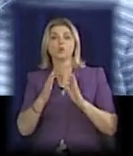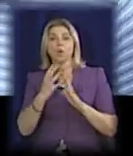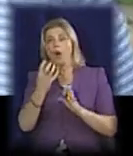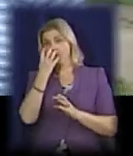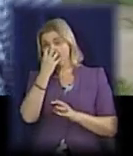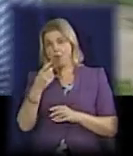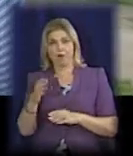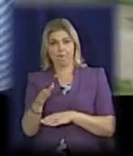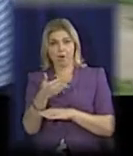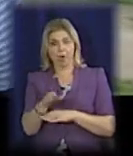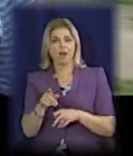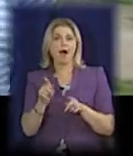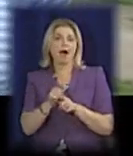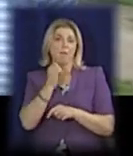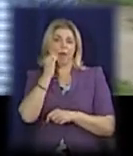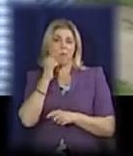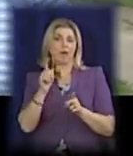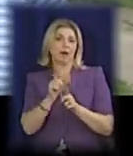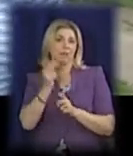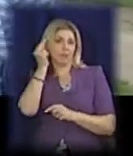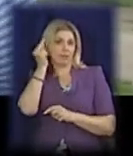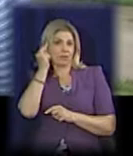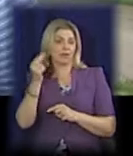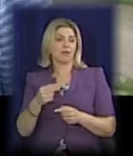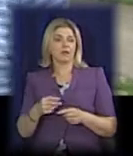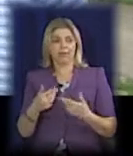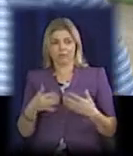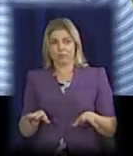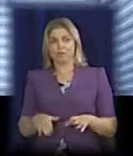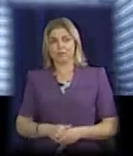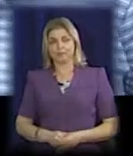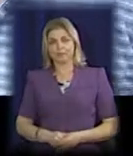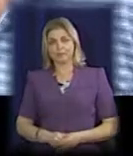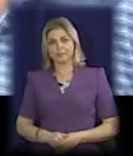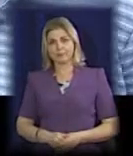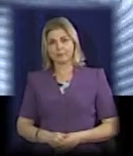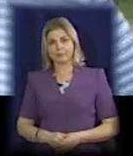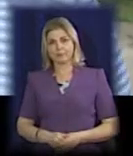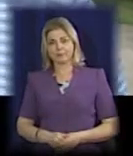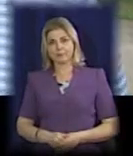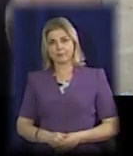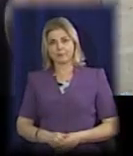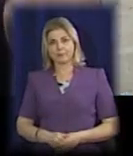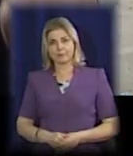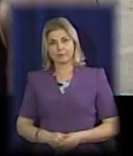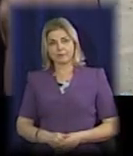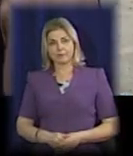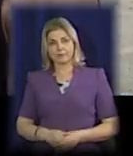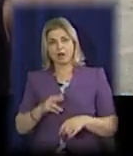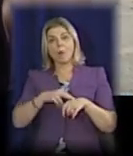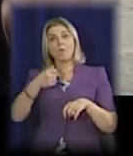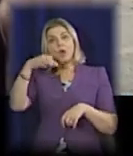вигулюю. Ну, коротше, дурочку вмикає. Грубо кажучи, ось так. Включає і, грубо говоря, от так.